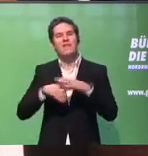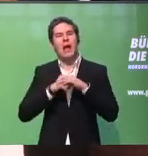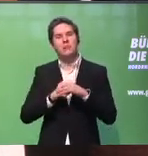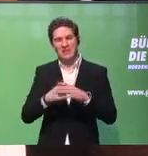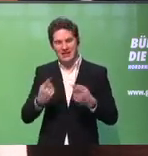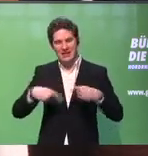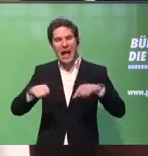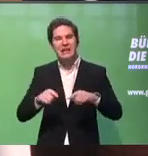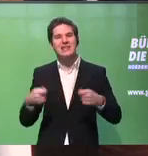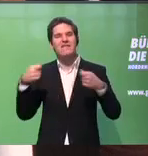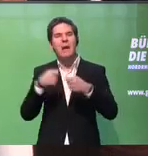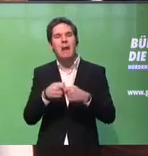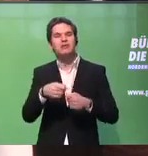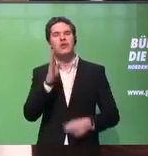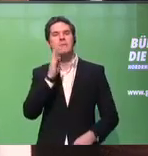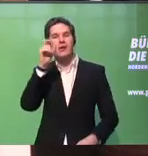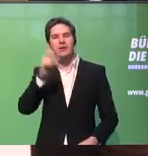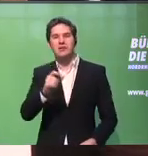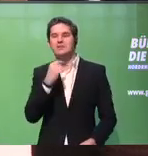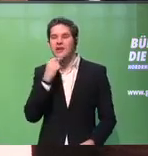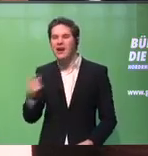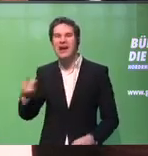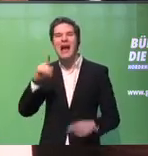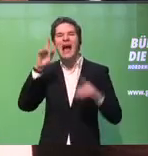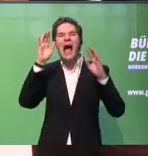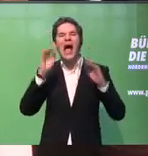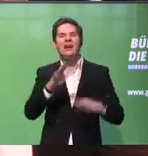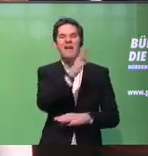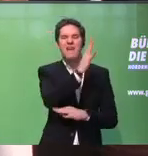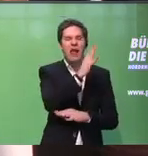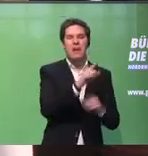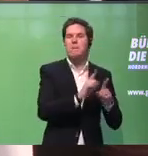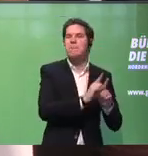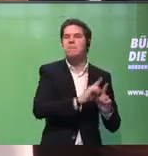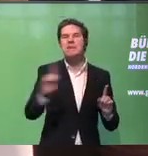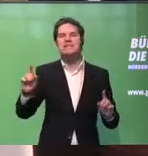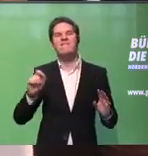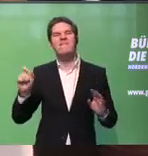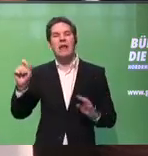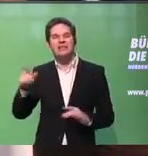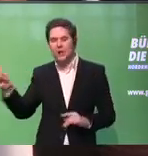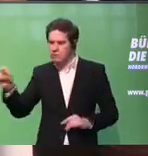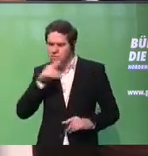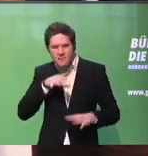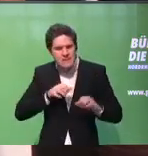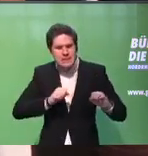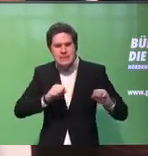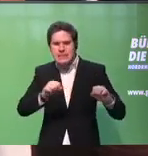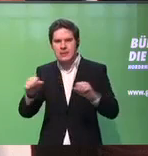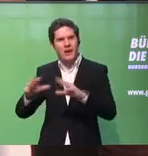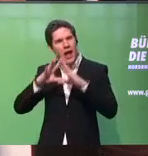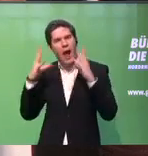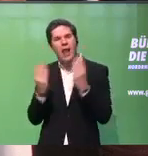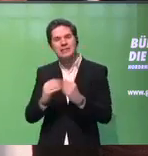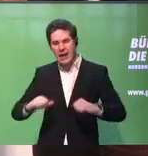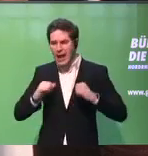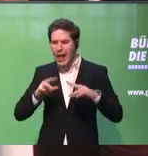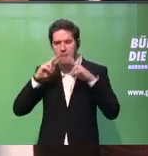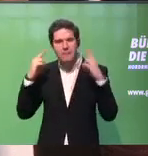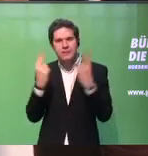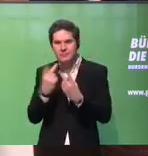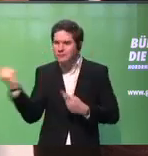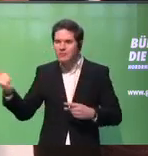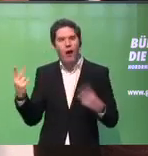gesagt, Ute vom Regenwald bis zur Weser. Du setzt dich überall für den Erhalt unserer natürlichen Lebensgrundlagen